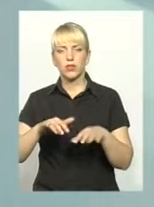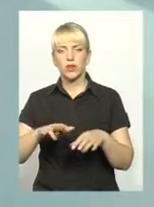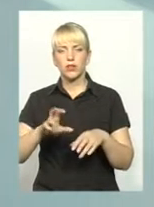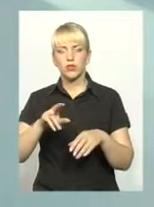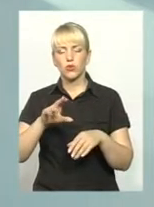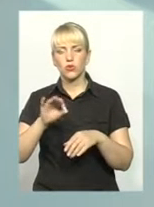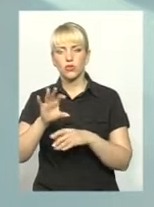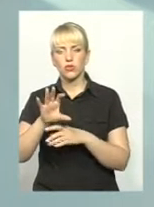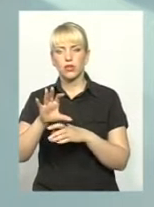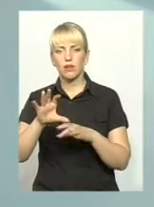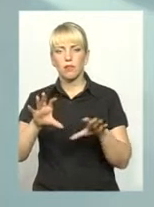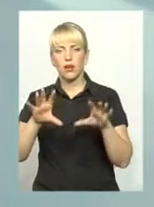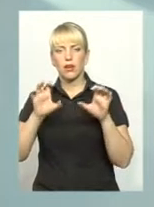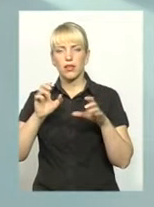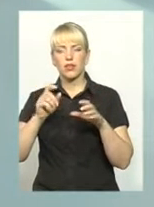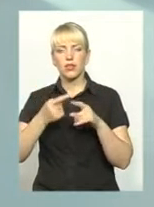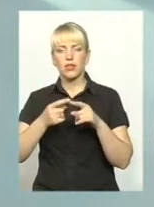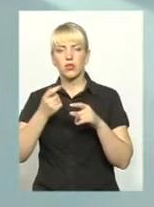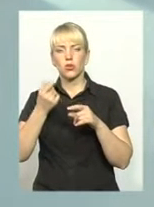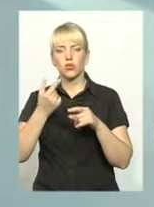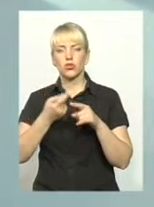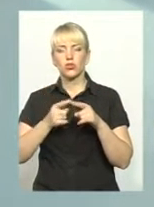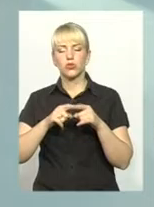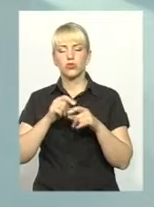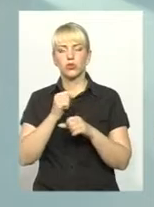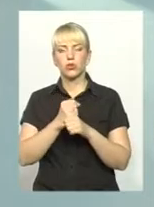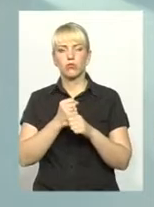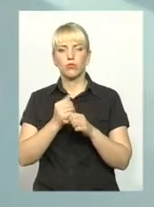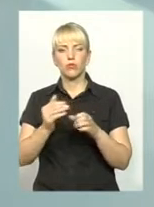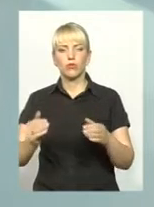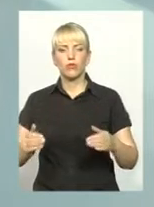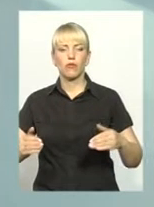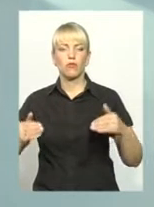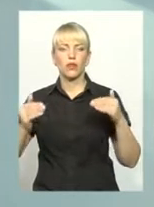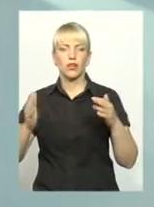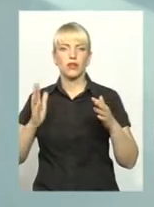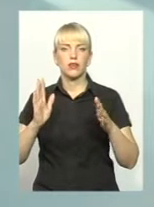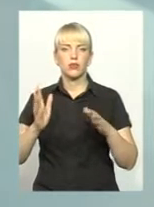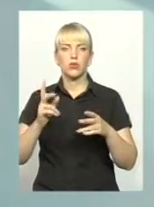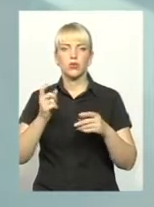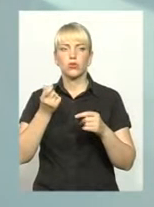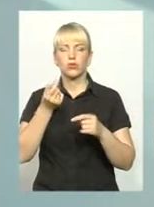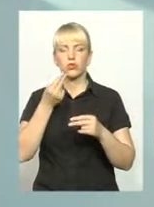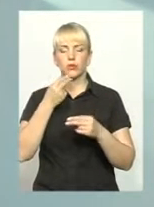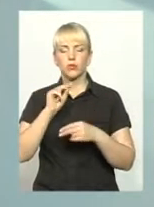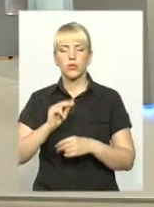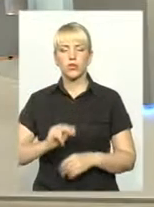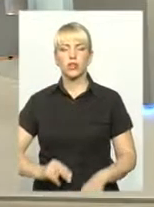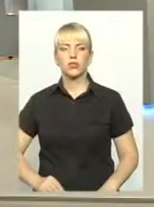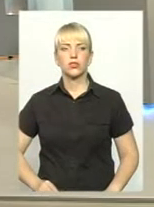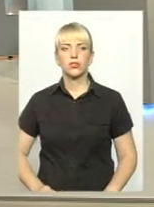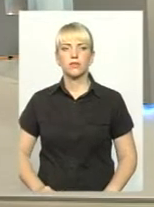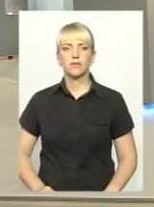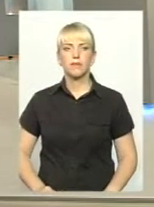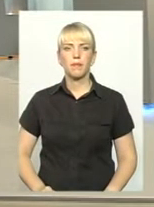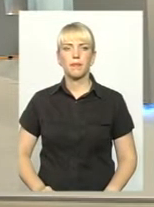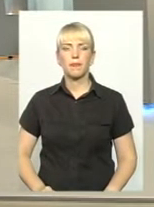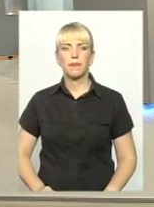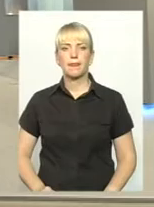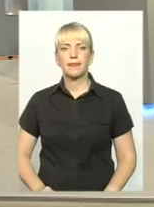трошечки штовхне цю роботу вперед і піде дещо до покращення цього напрямку.